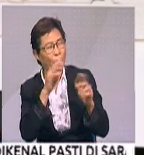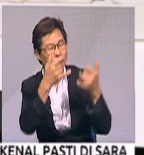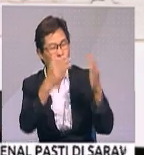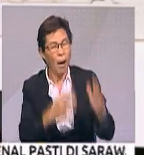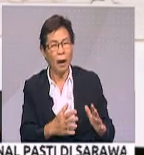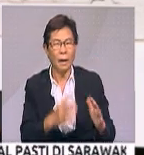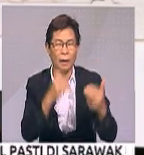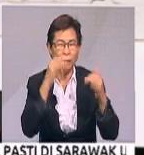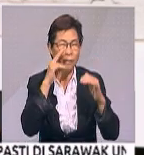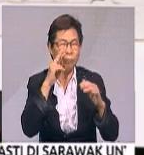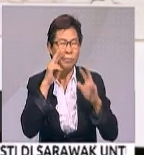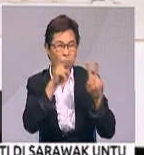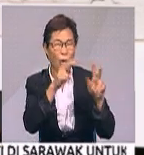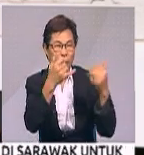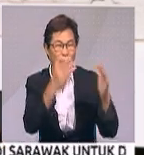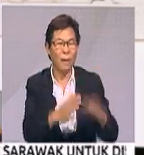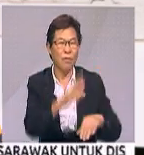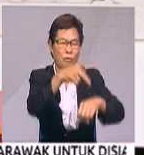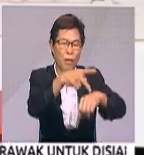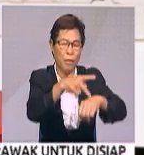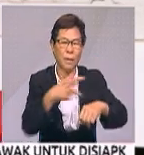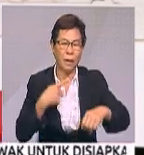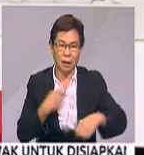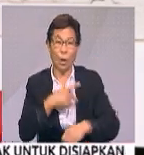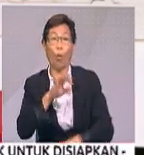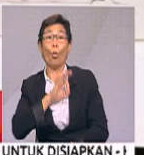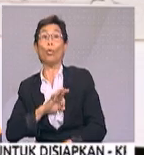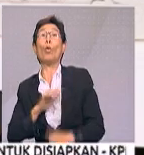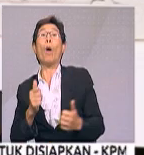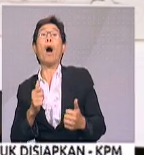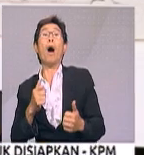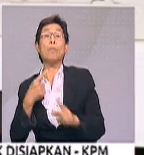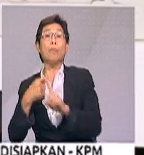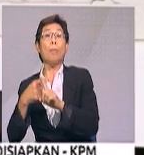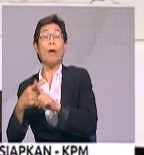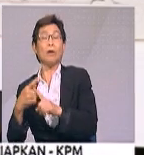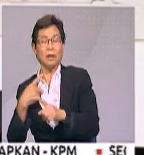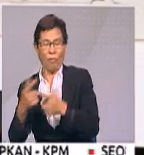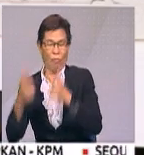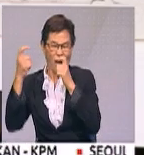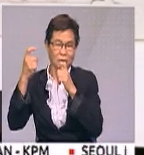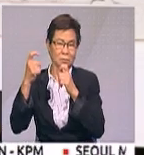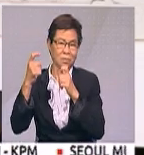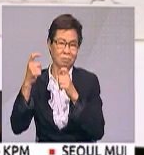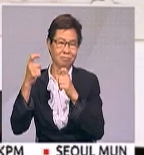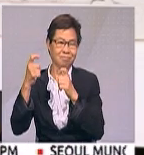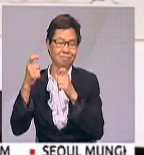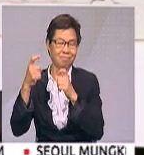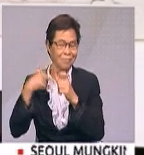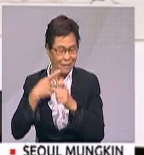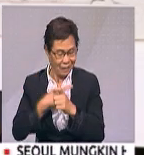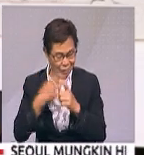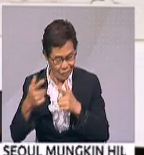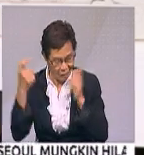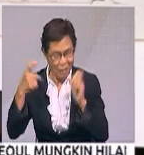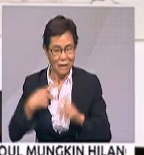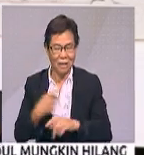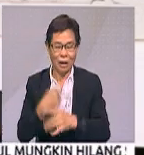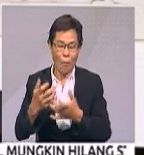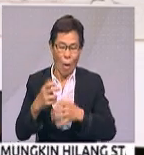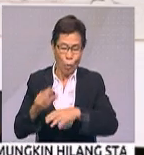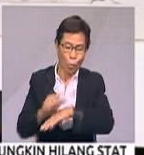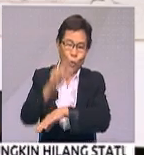Filipina dan sebagainya, kita kelebihan kita adalah kita lebih pantas dan kita lebih cepat. Jadi kita nak menggunakan